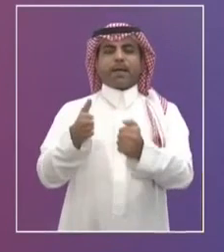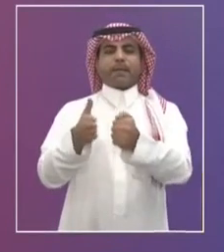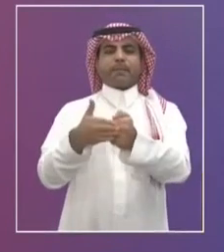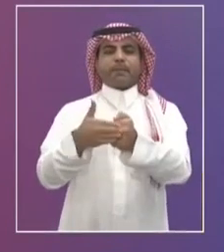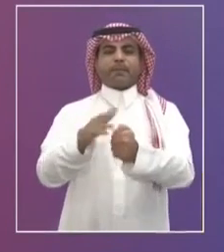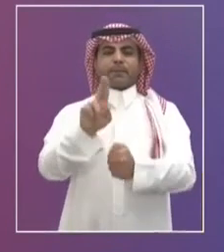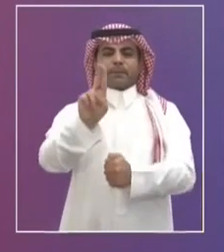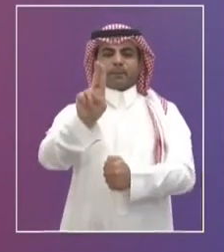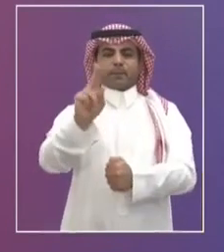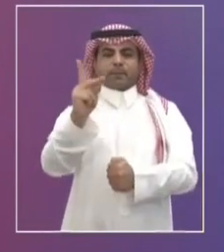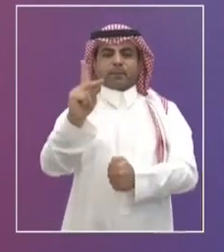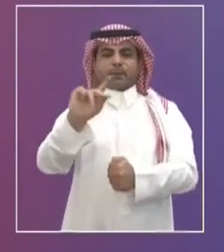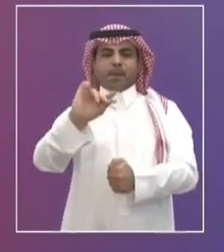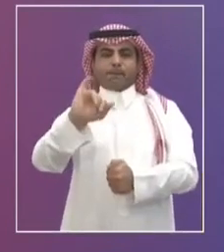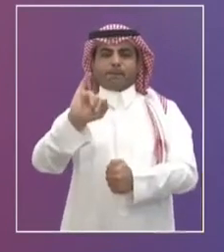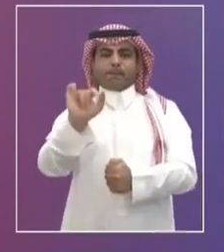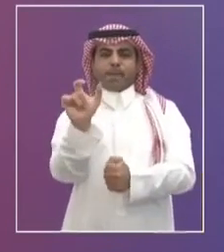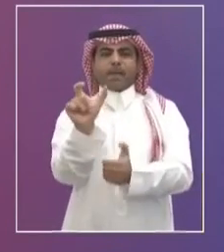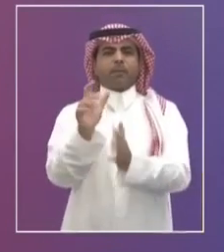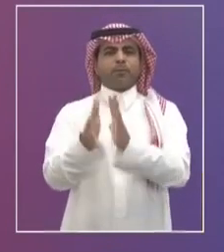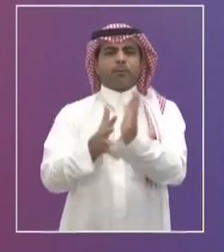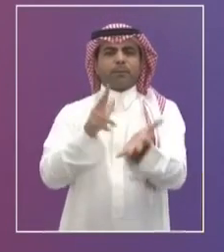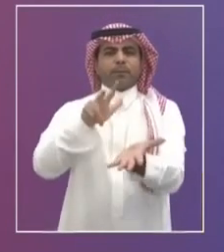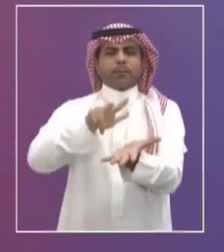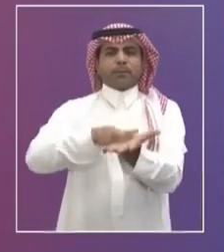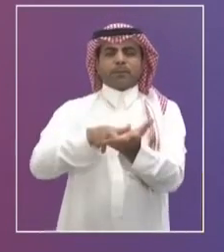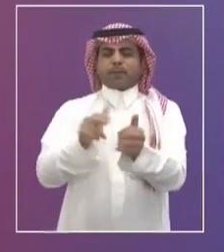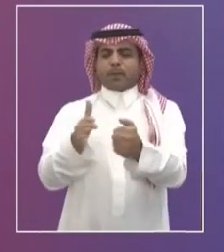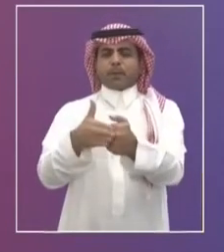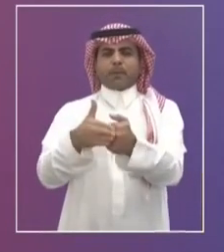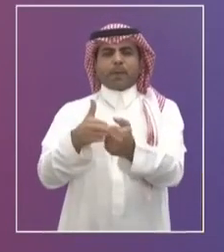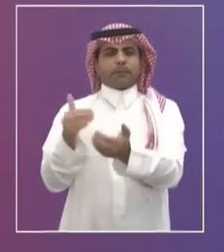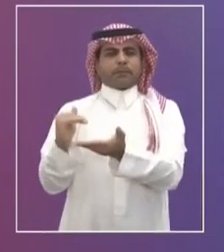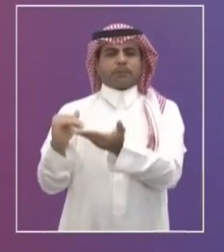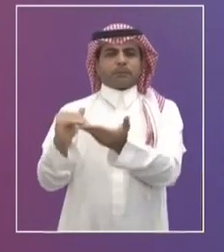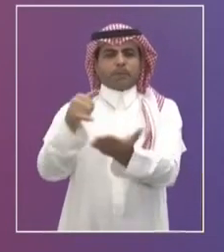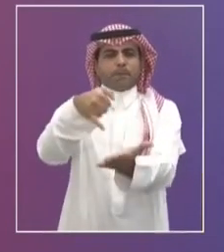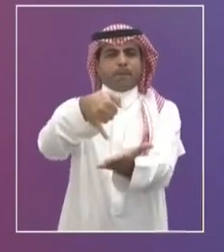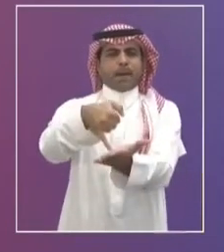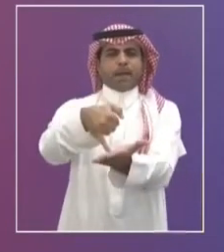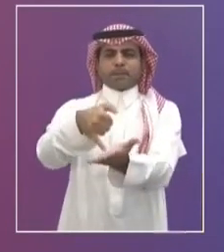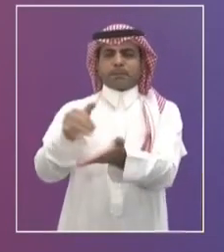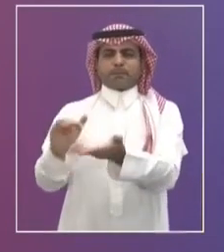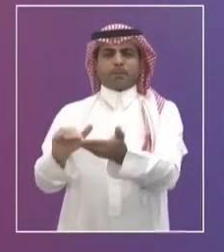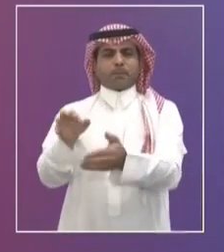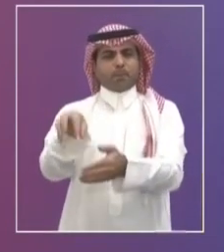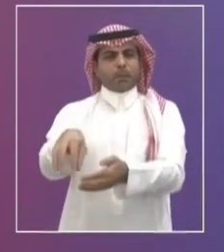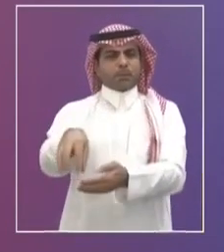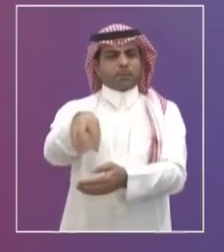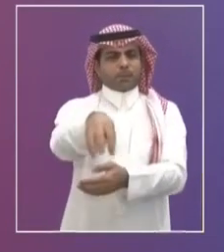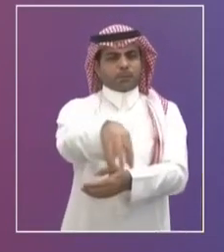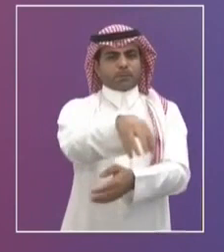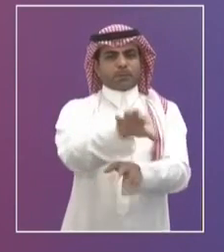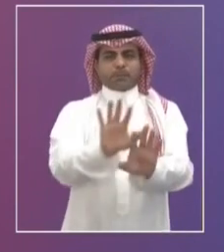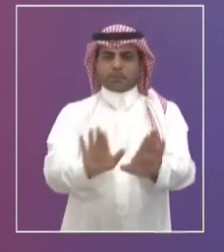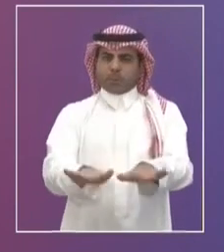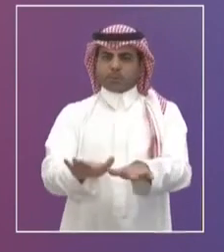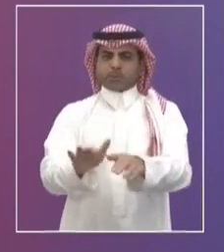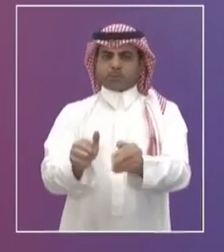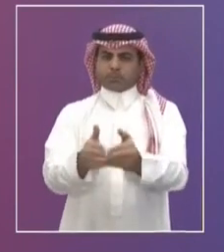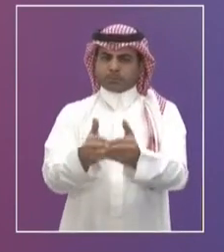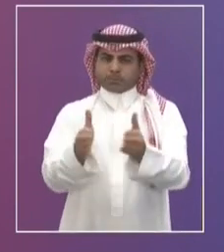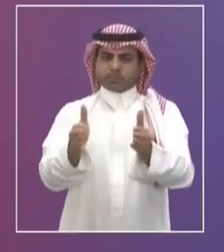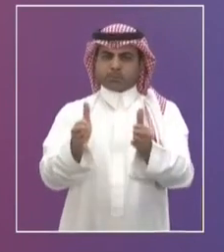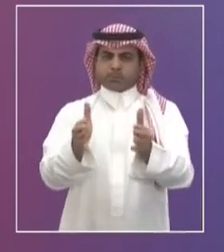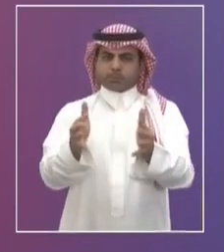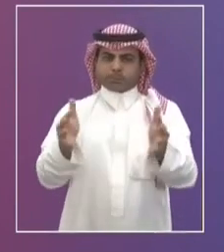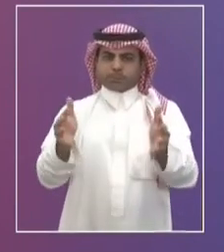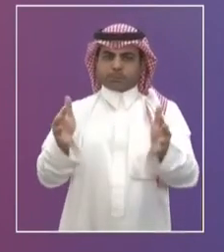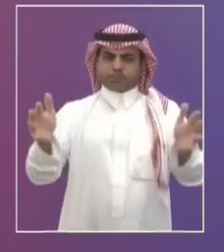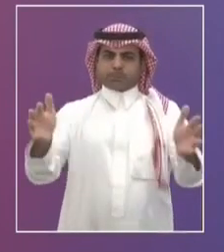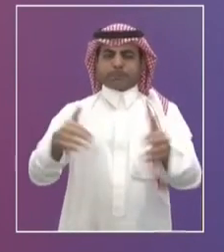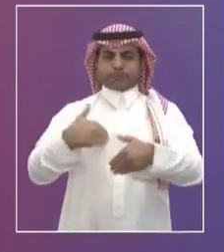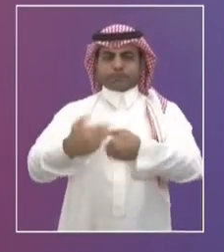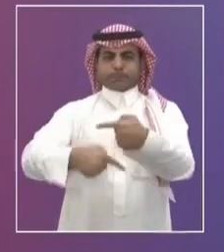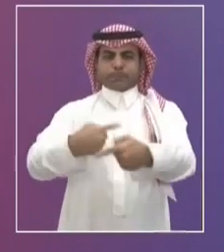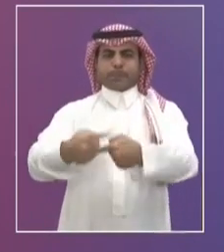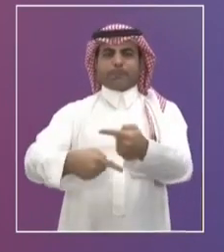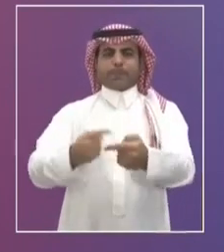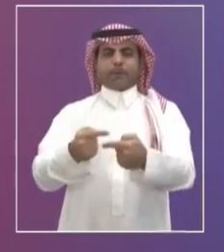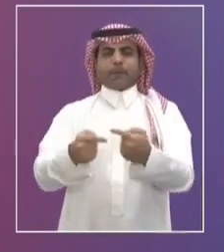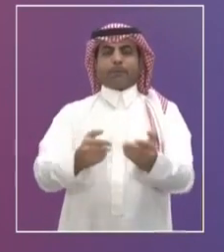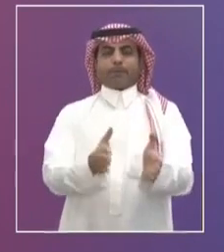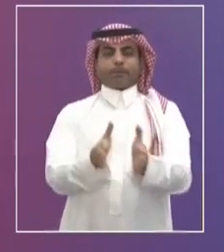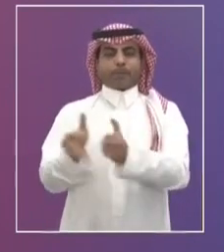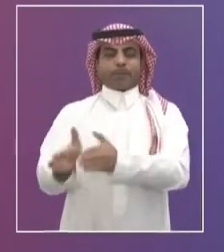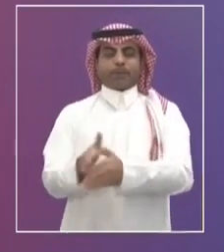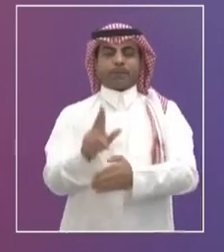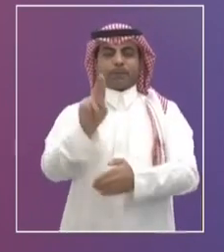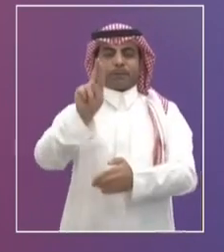تطمن لا تزال متواصلة ومستمرة وفي مراحل تجويد وتطوير واتساع دائم.